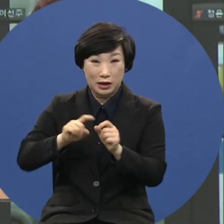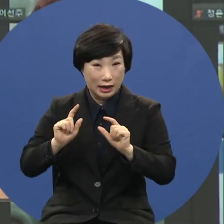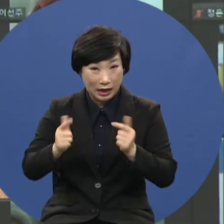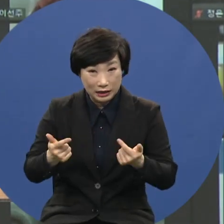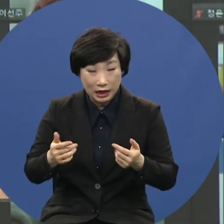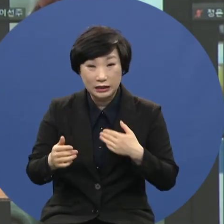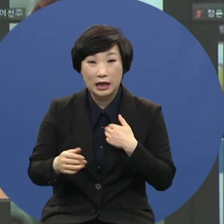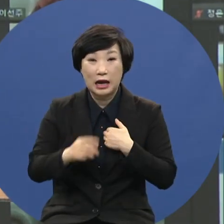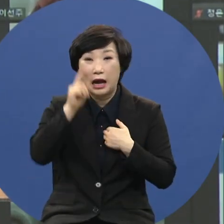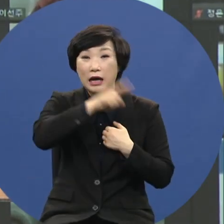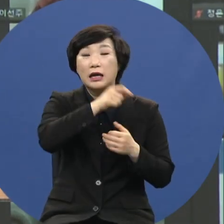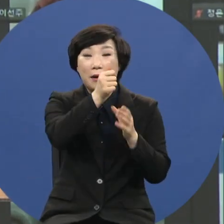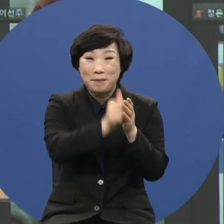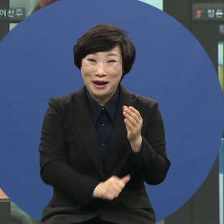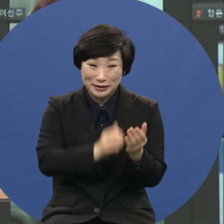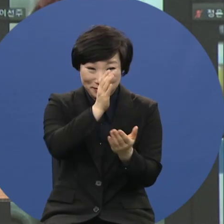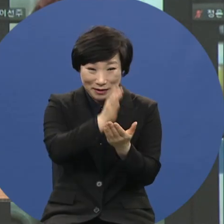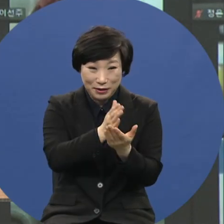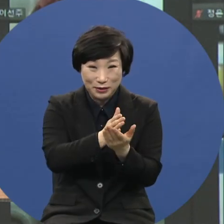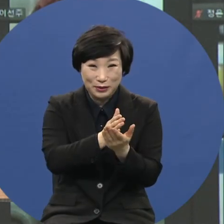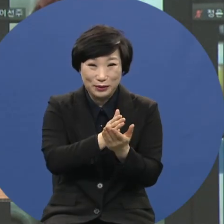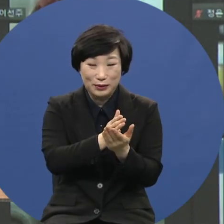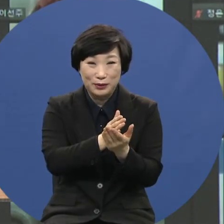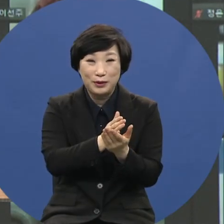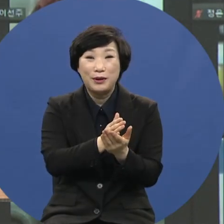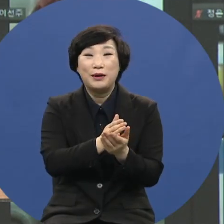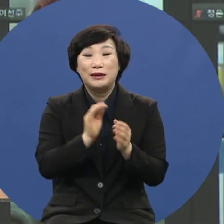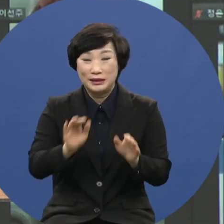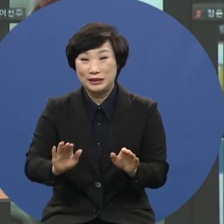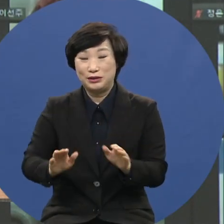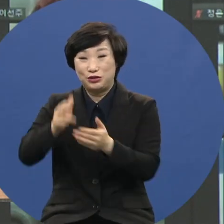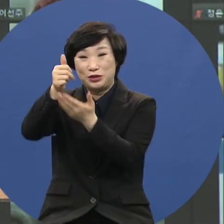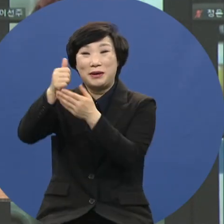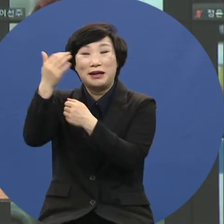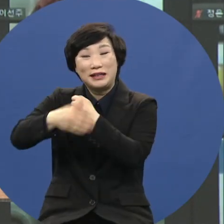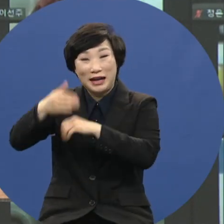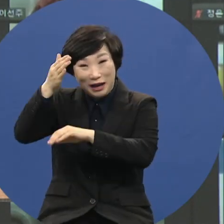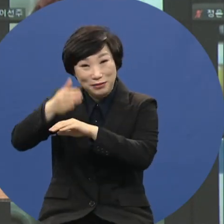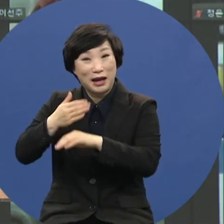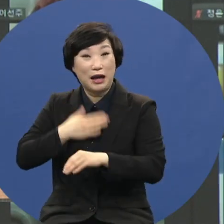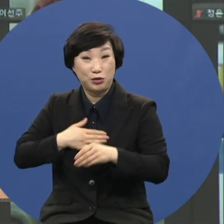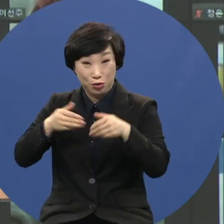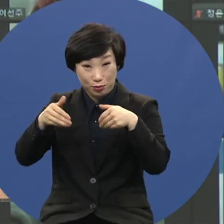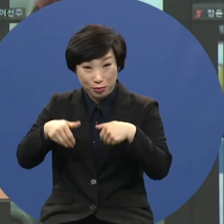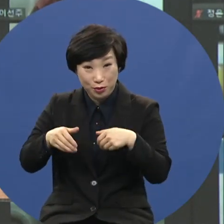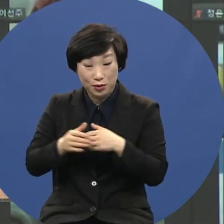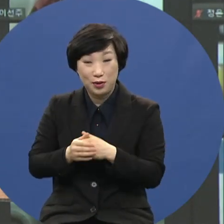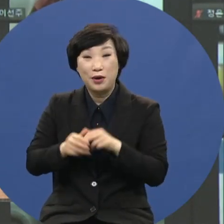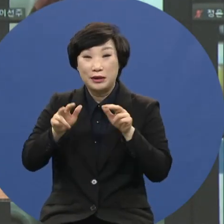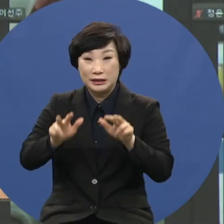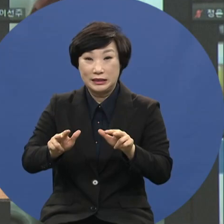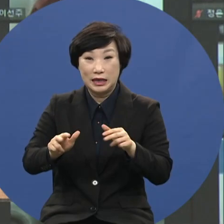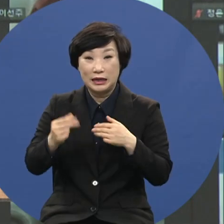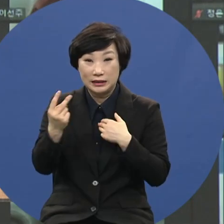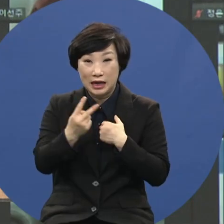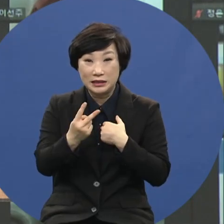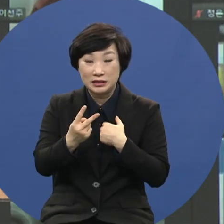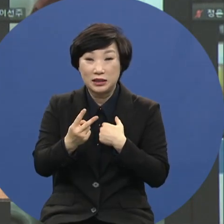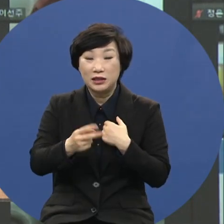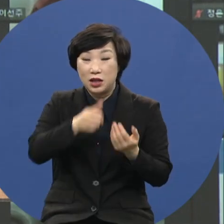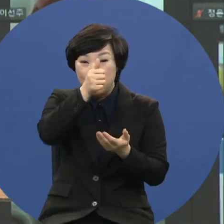악에 빠지지 마라. 이 은혜 감사할 줄 알아라. 이제는